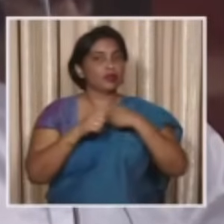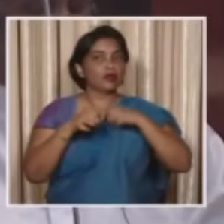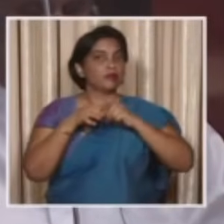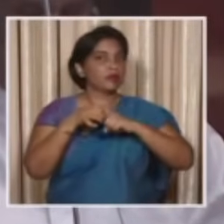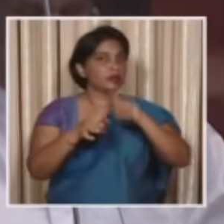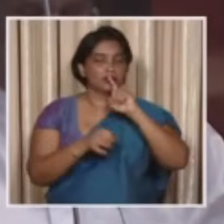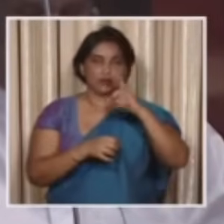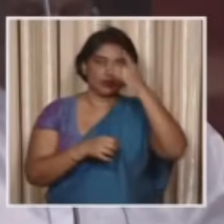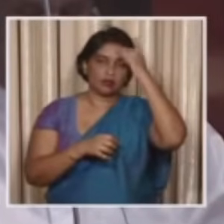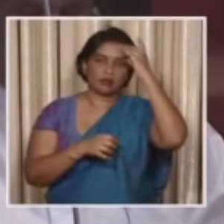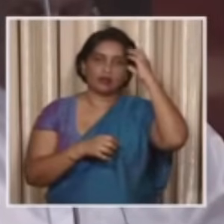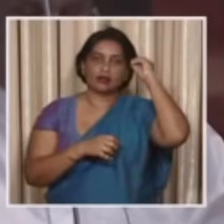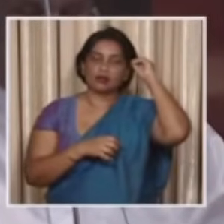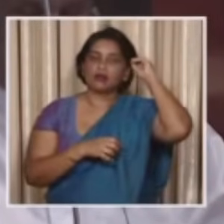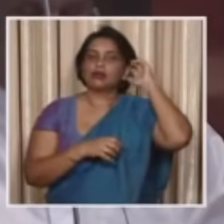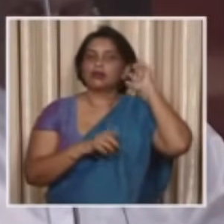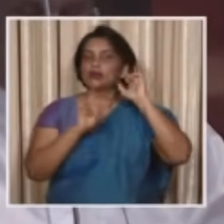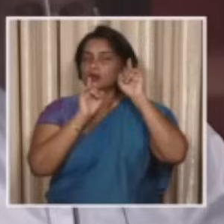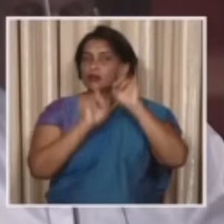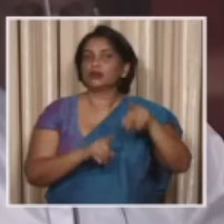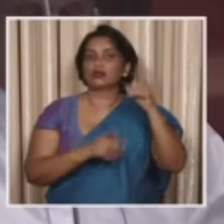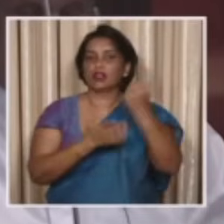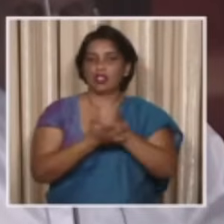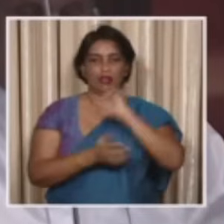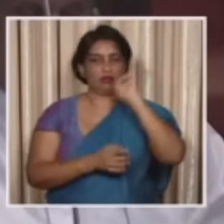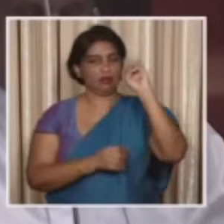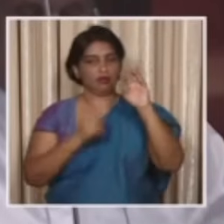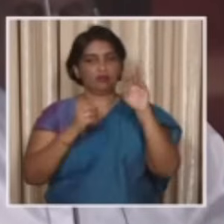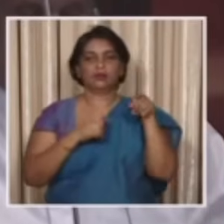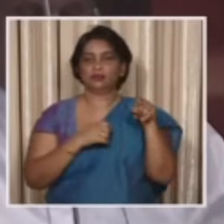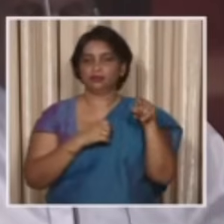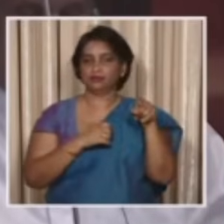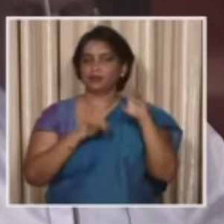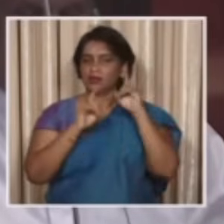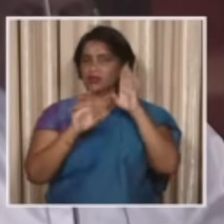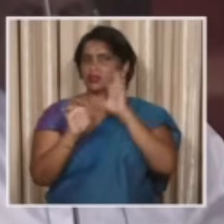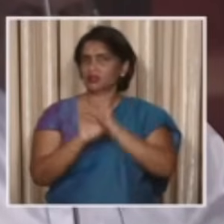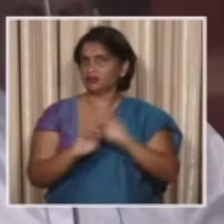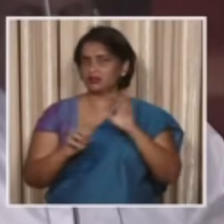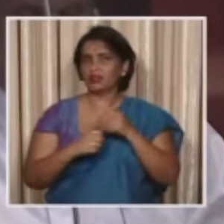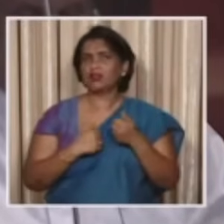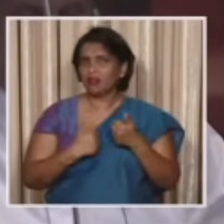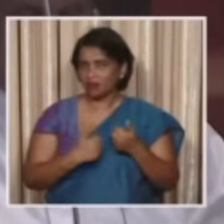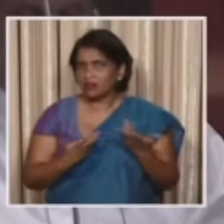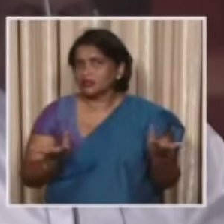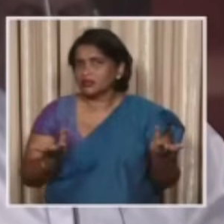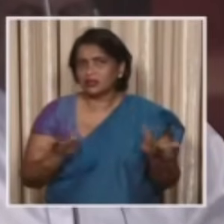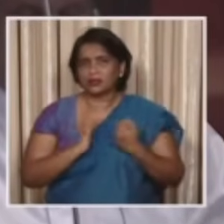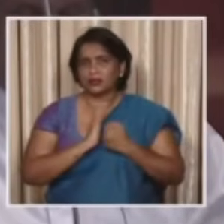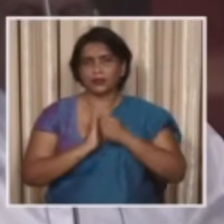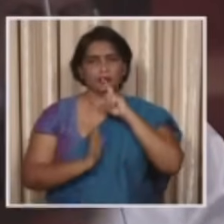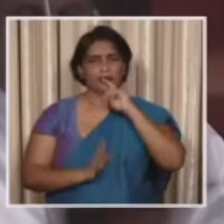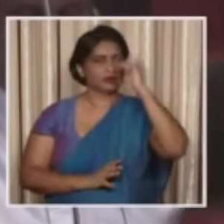නැහැ. දැන් ඔබතුමාට එවර ලියු. මෙහෙම හෙළිදරව් කිරීම හරියන්නේ ගරු